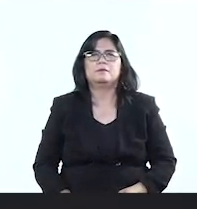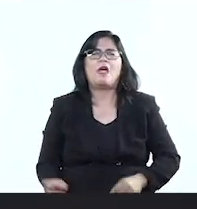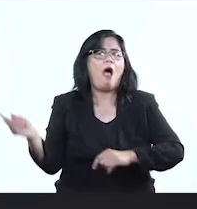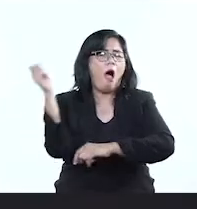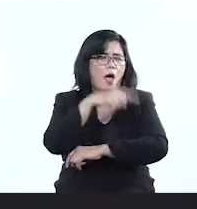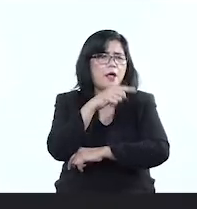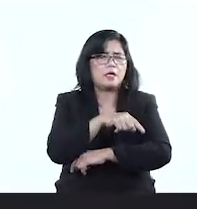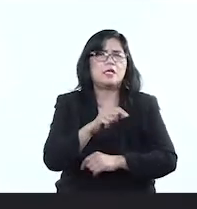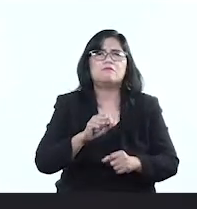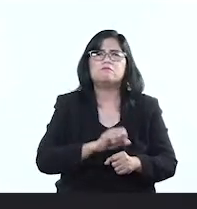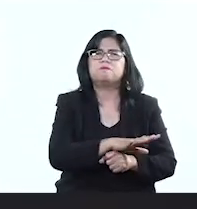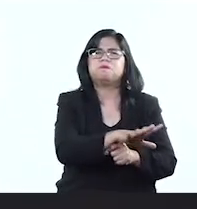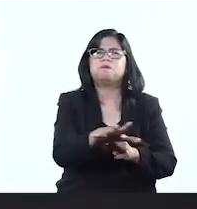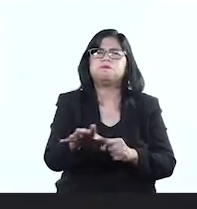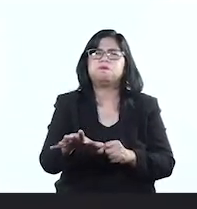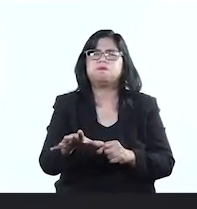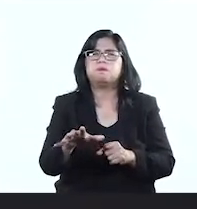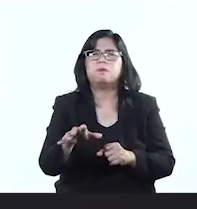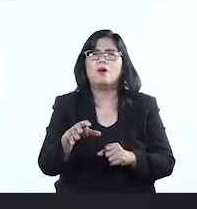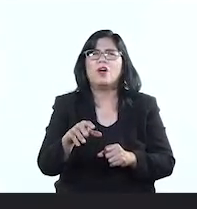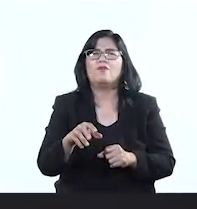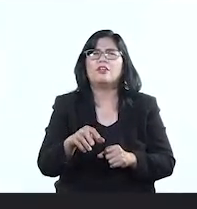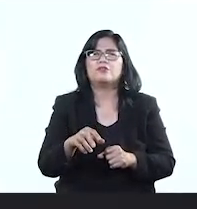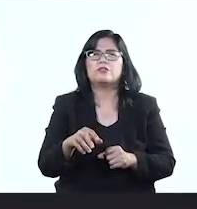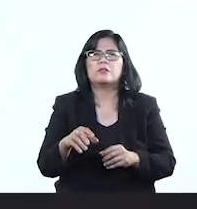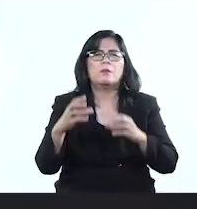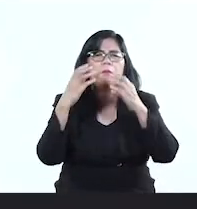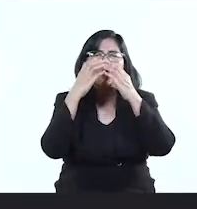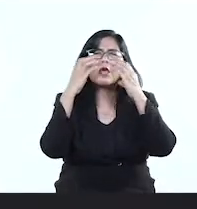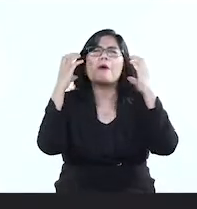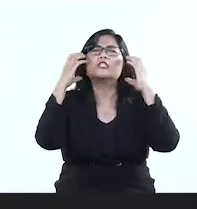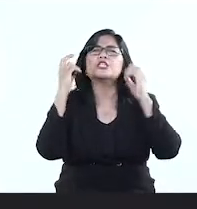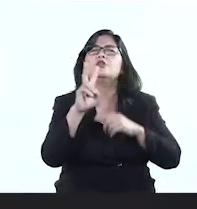nyakitin nya adalah Ayo kita pakai masker